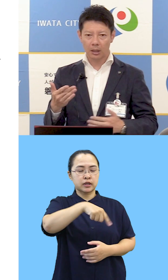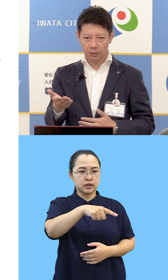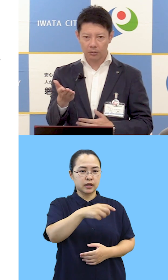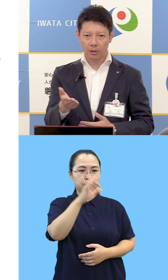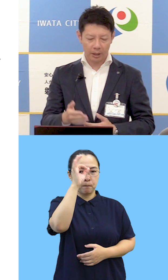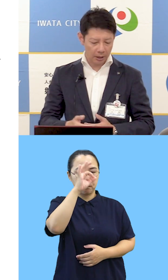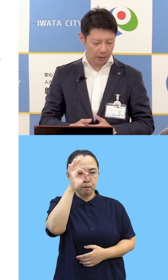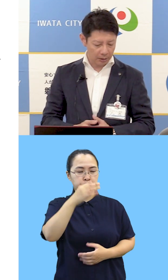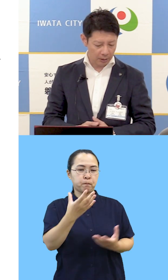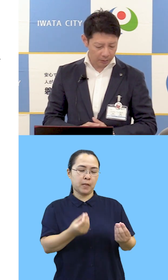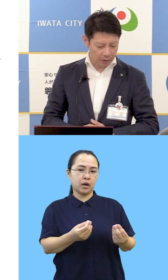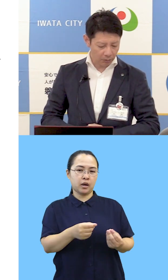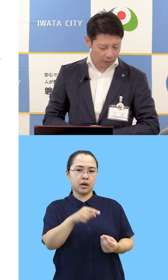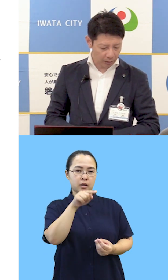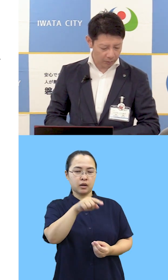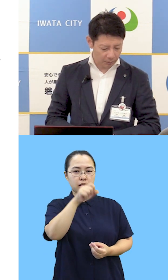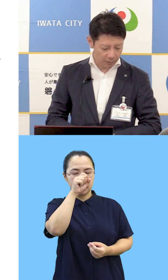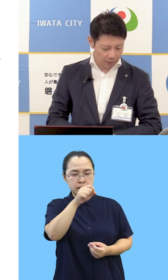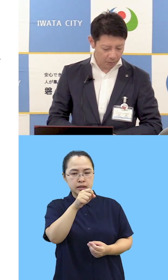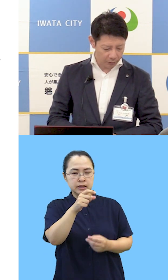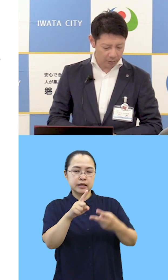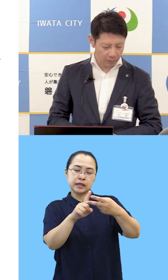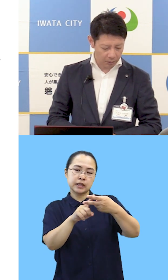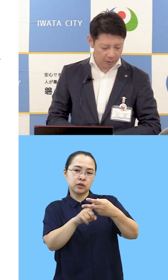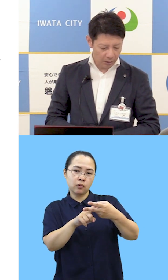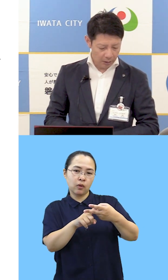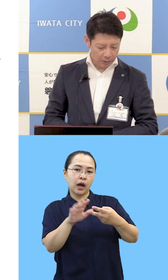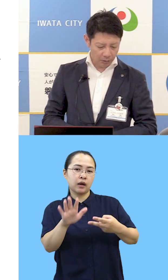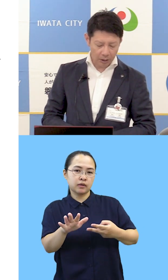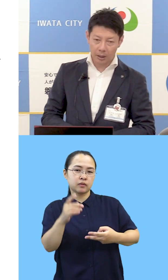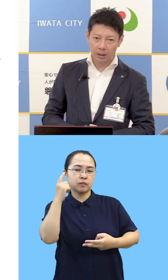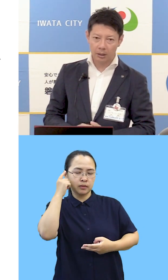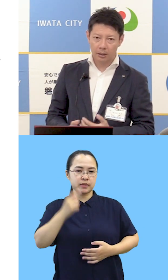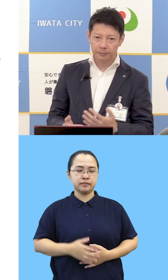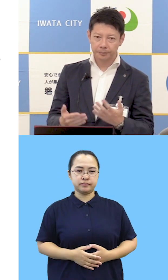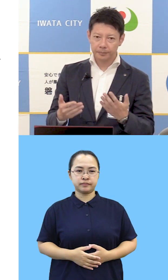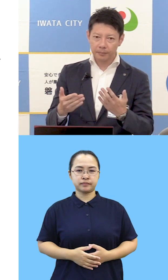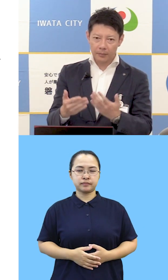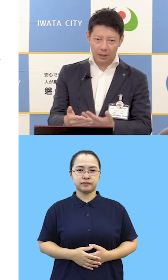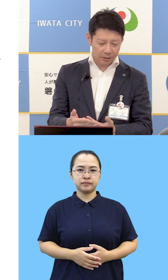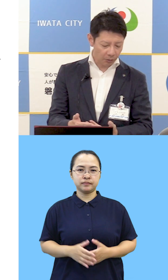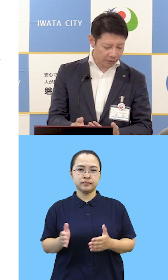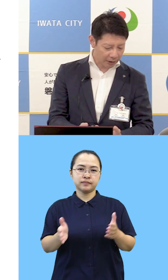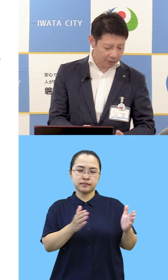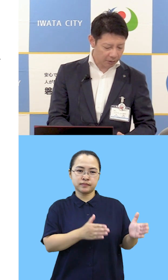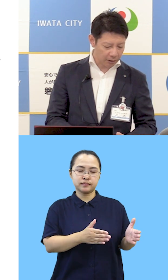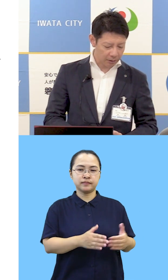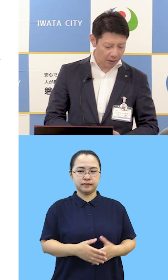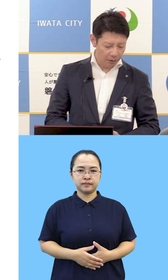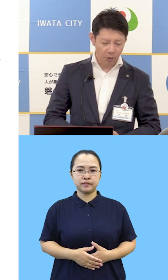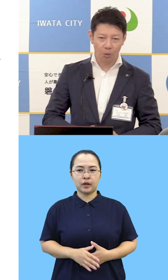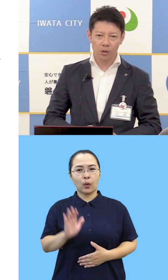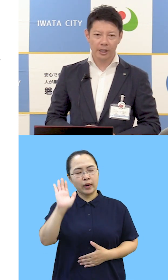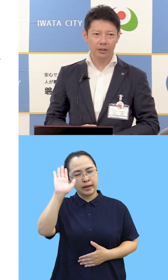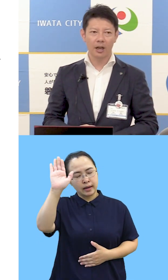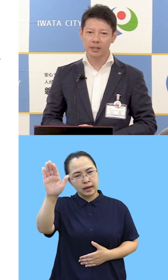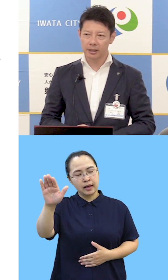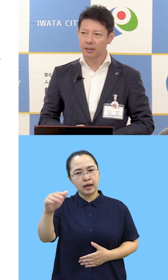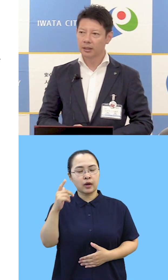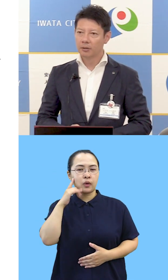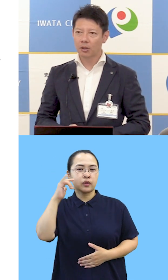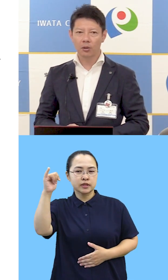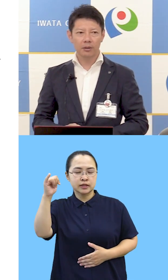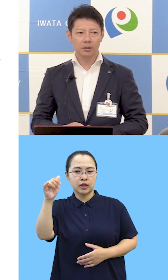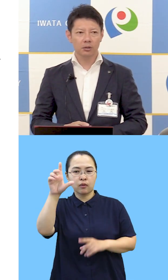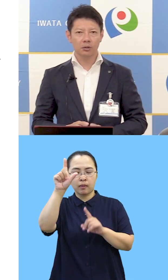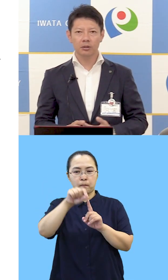いい、これやはり機能だなというふうに思っているところです。それからその先としてですね、保護者への配